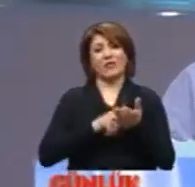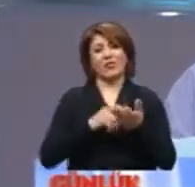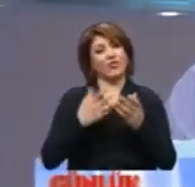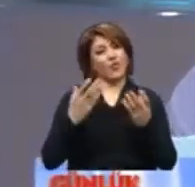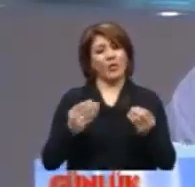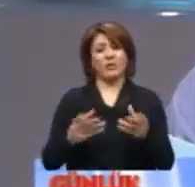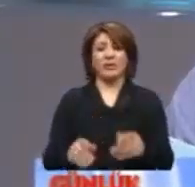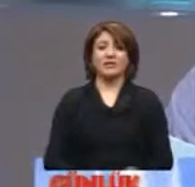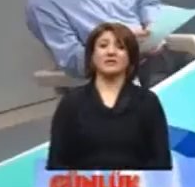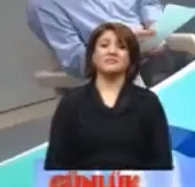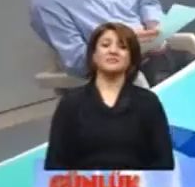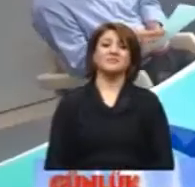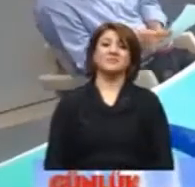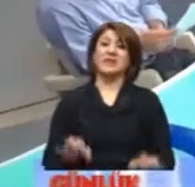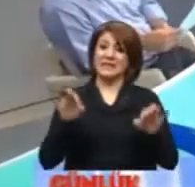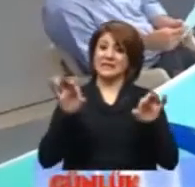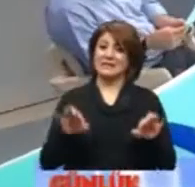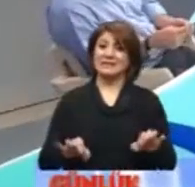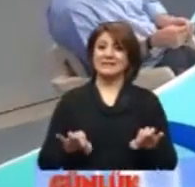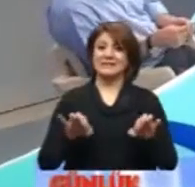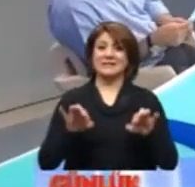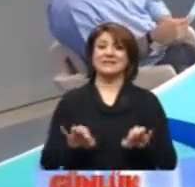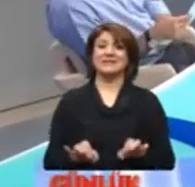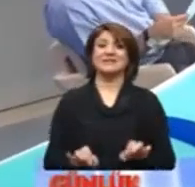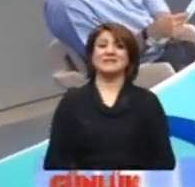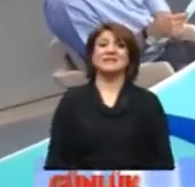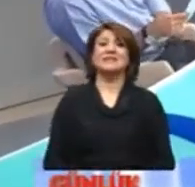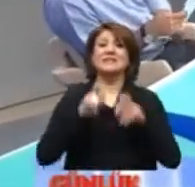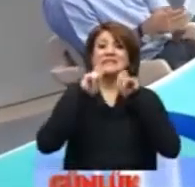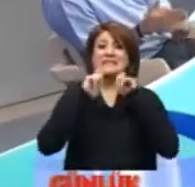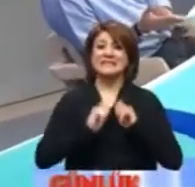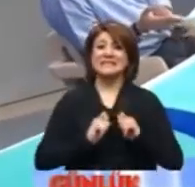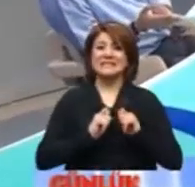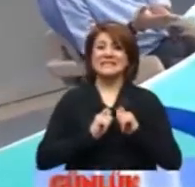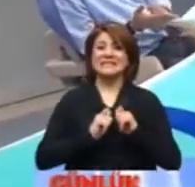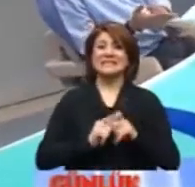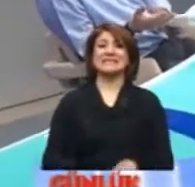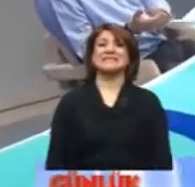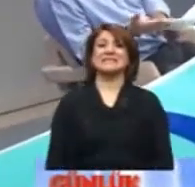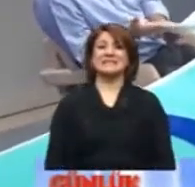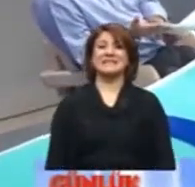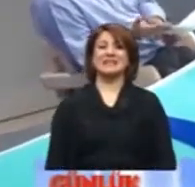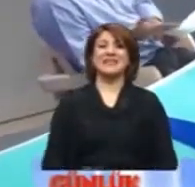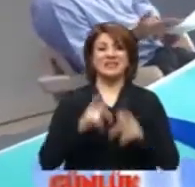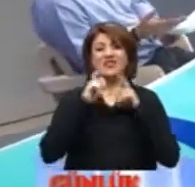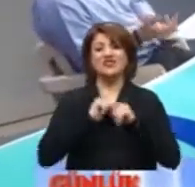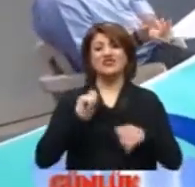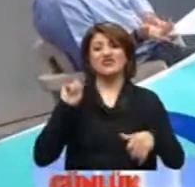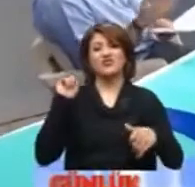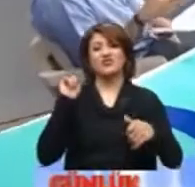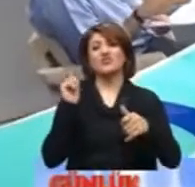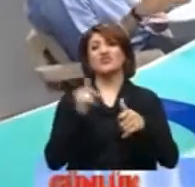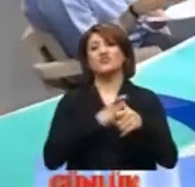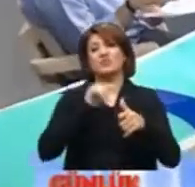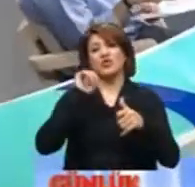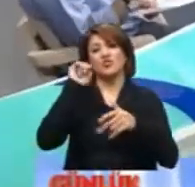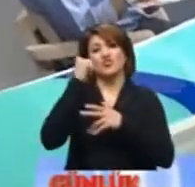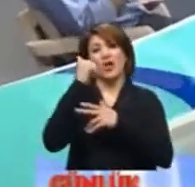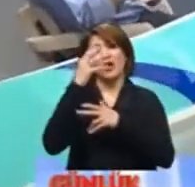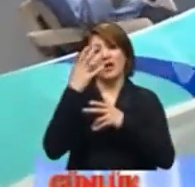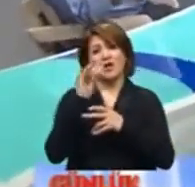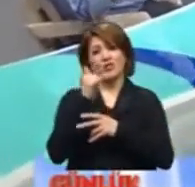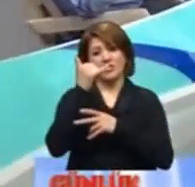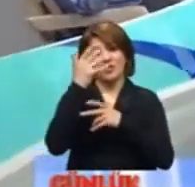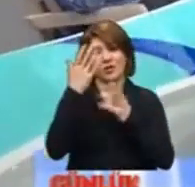Evet, nasıl devam ediyoruz? Şimdi Çin'in sahte ürün, biliyorsun en meşhur oldukları konu o Çinlilerin. Hatta Galatasaray Drogba